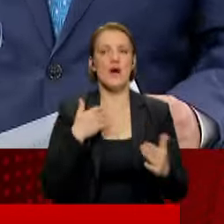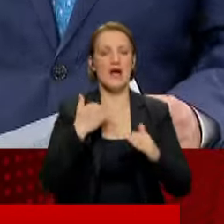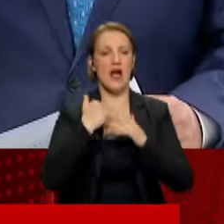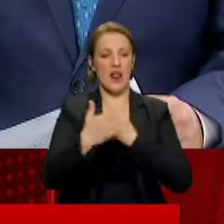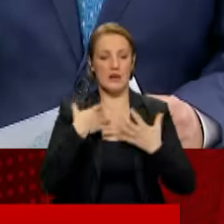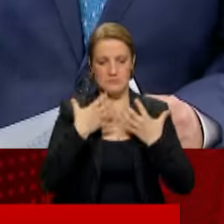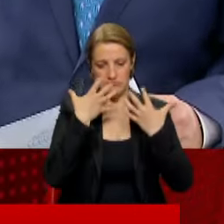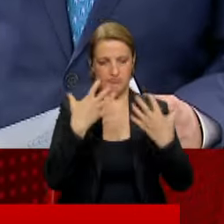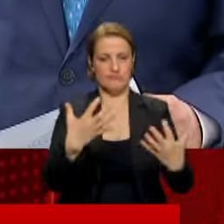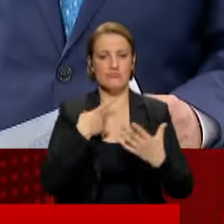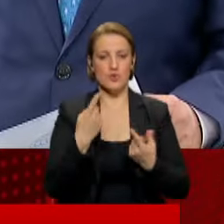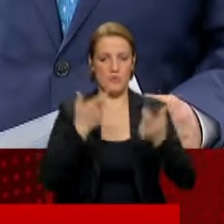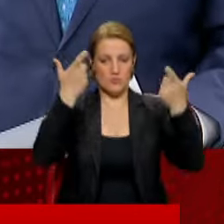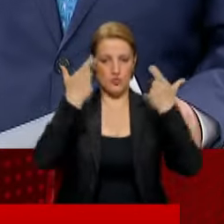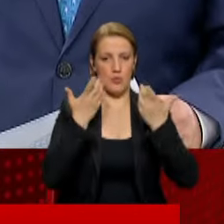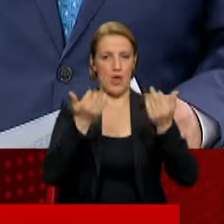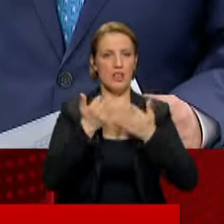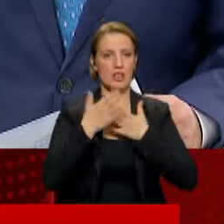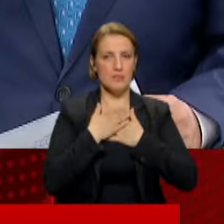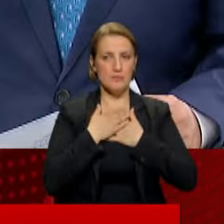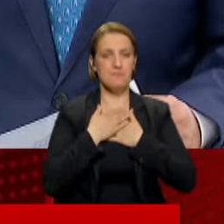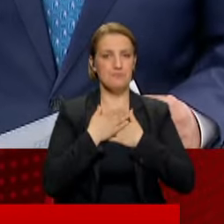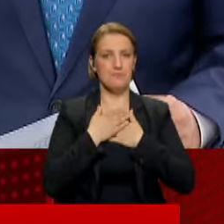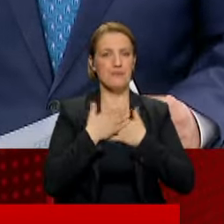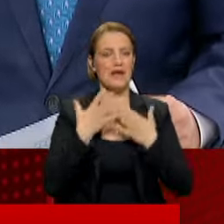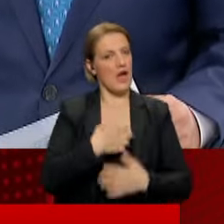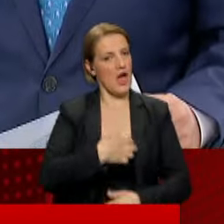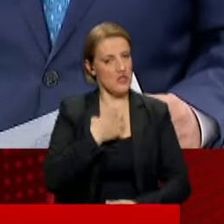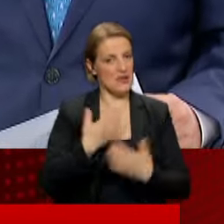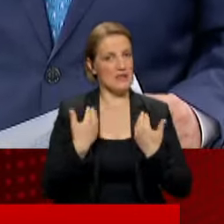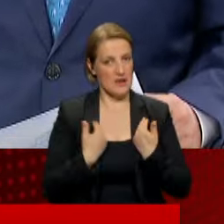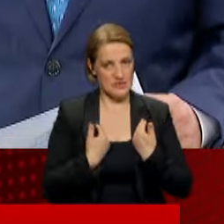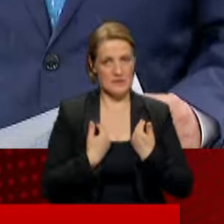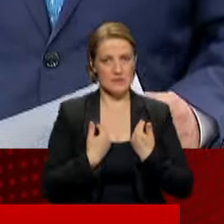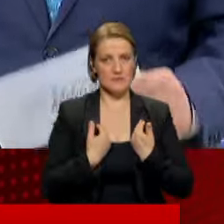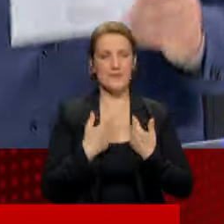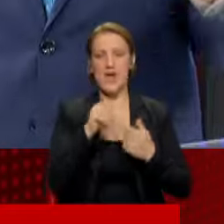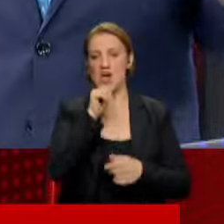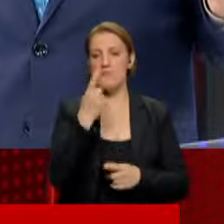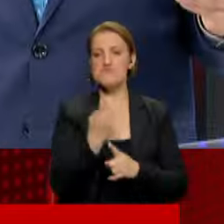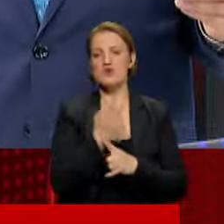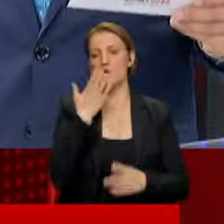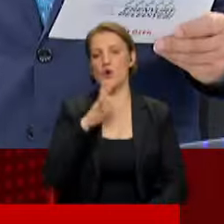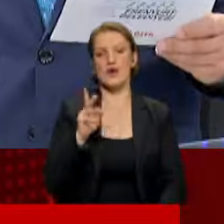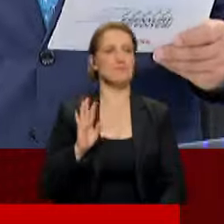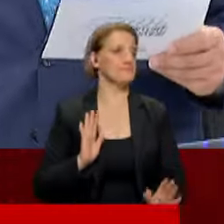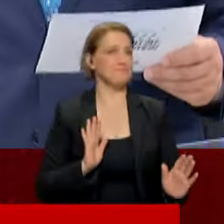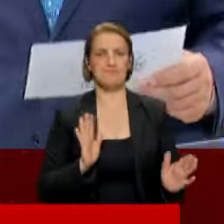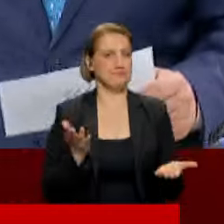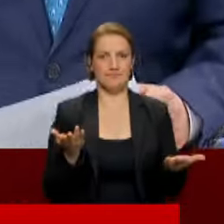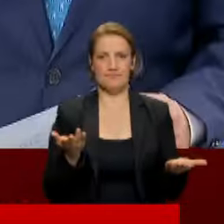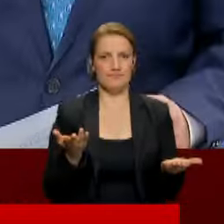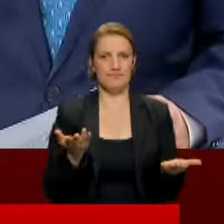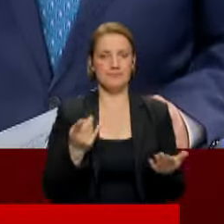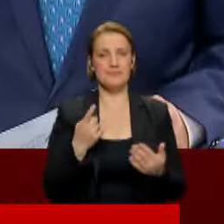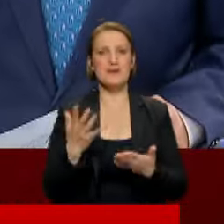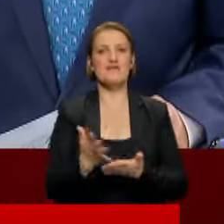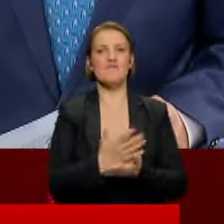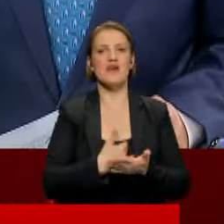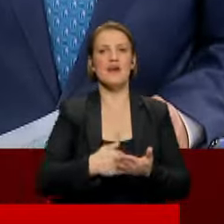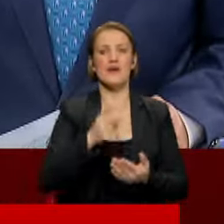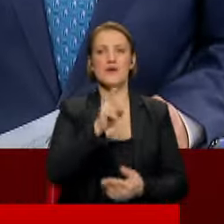adamışım bu görevi üstlenmiş bu Tabii ki endişelenecek yani hiçbir şey yokmuş gibi davranamayan